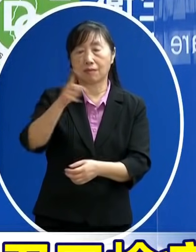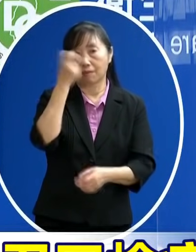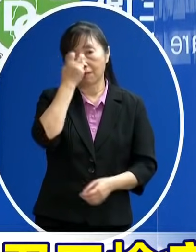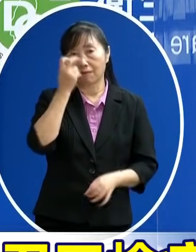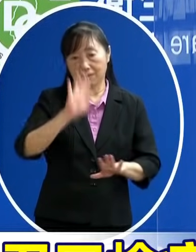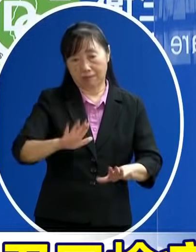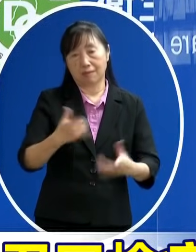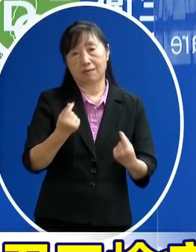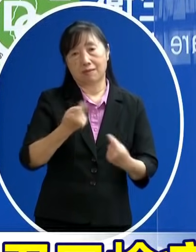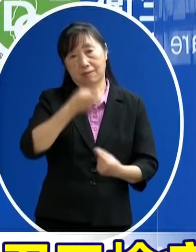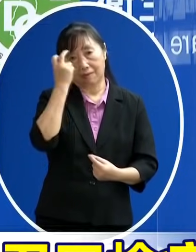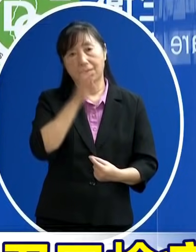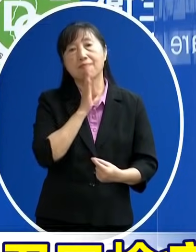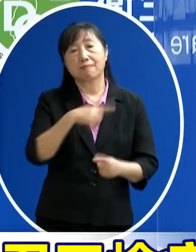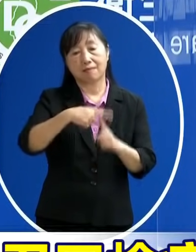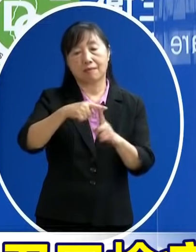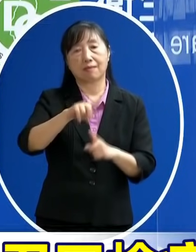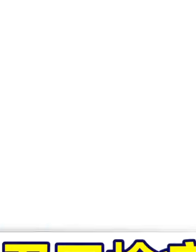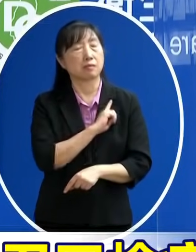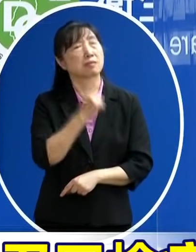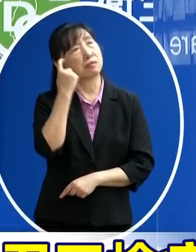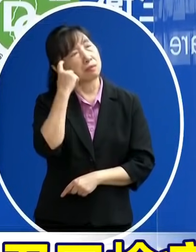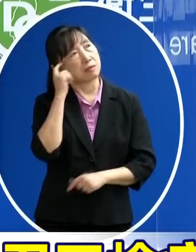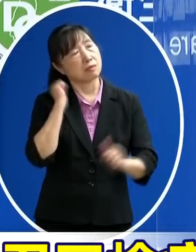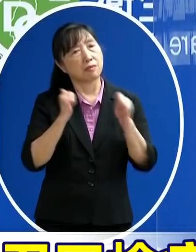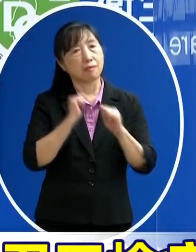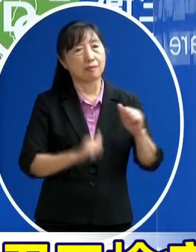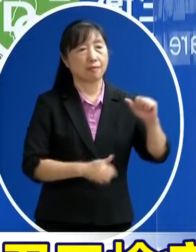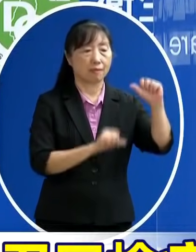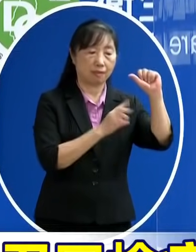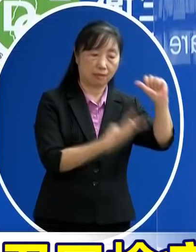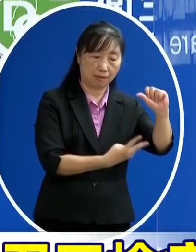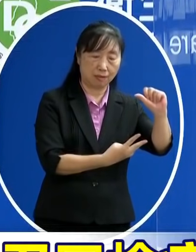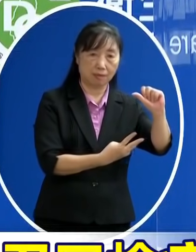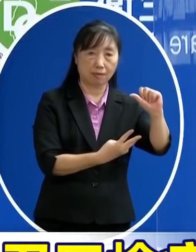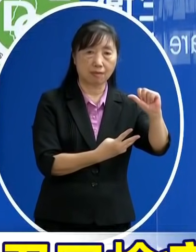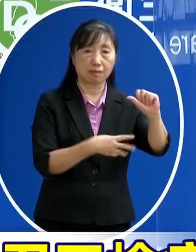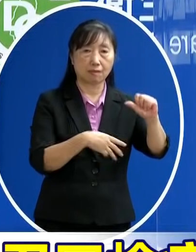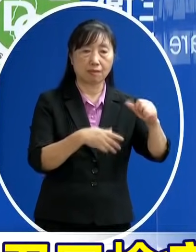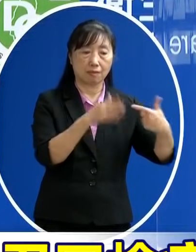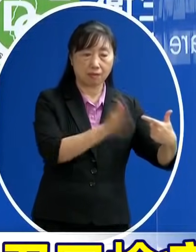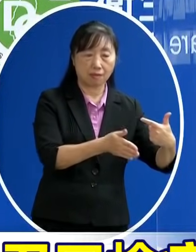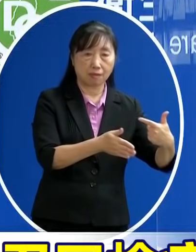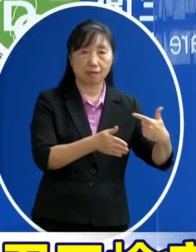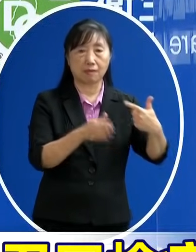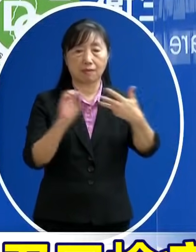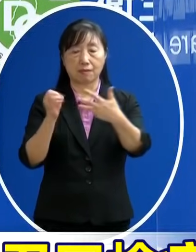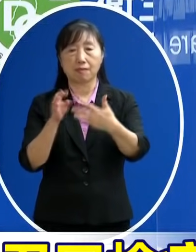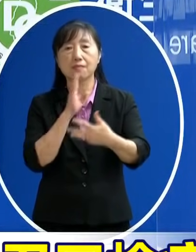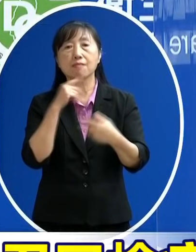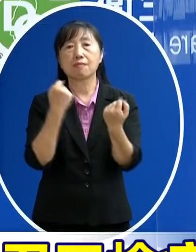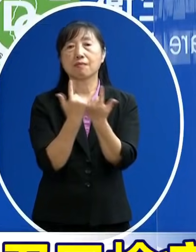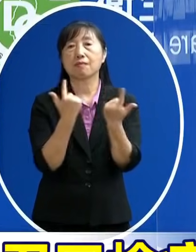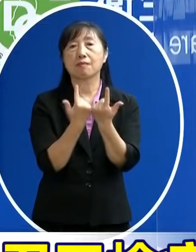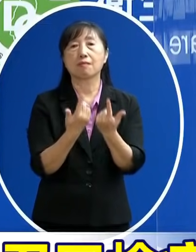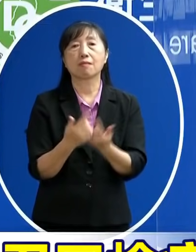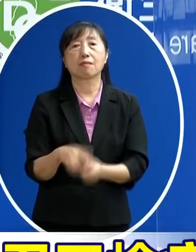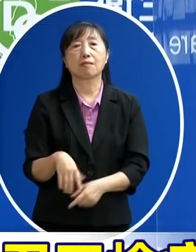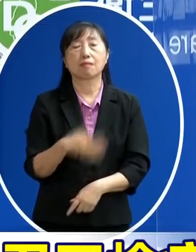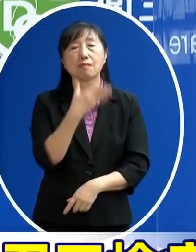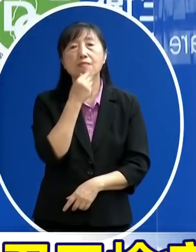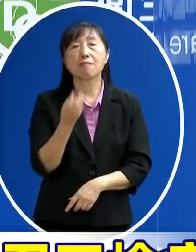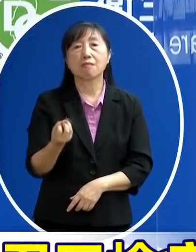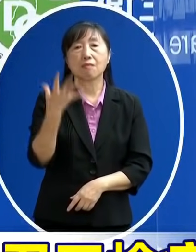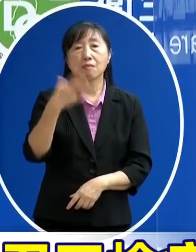今日确诊 CT 值16，是5月3号6:30到8点在台北福华饭店